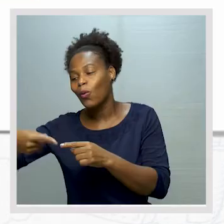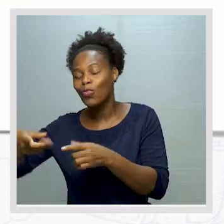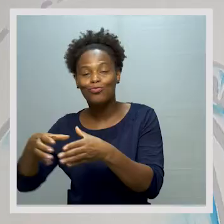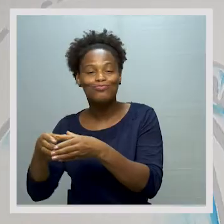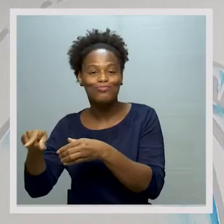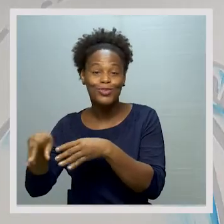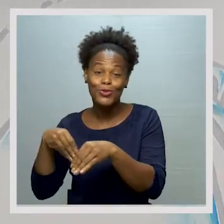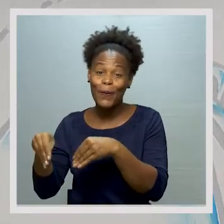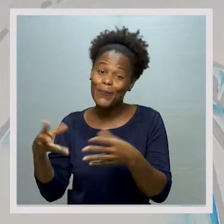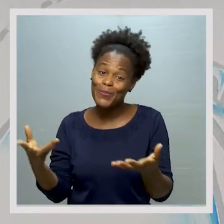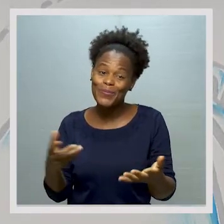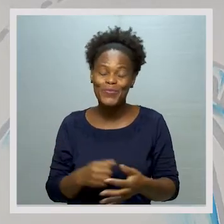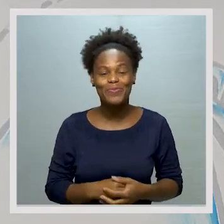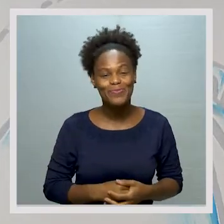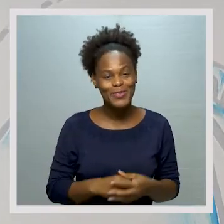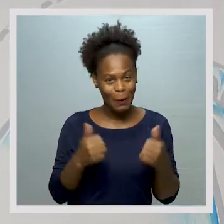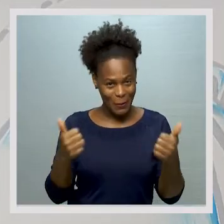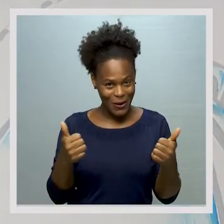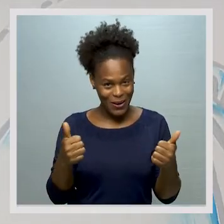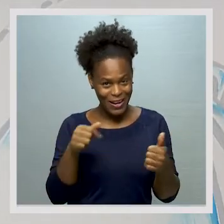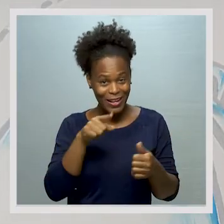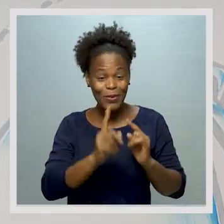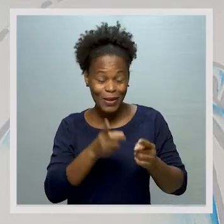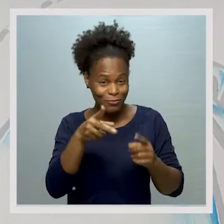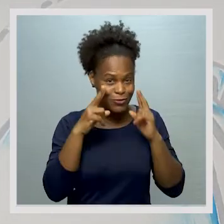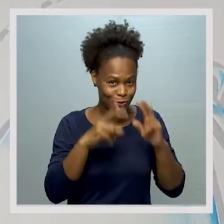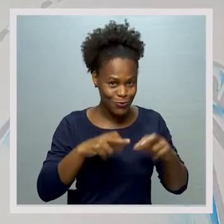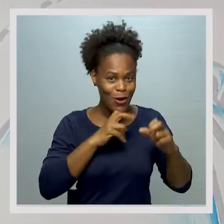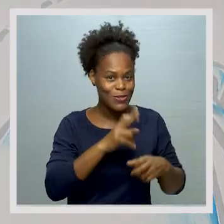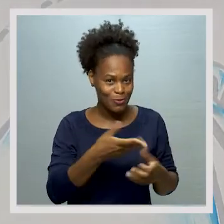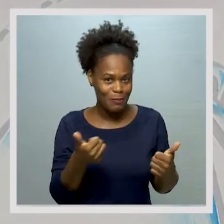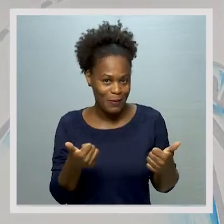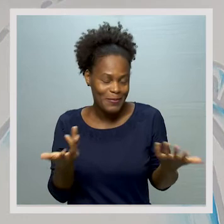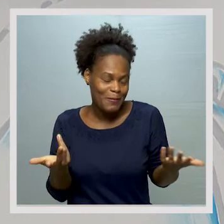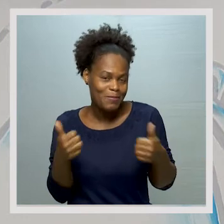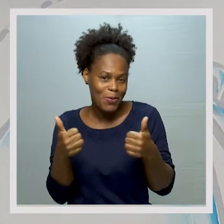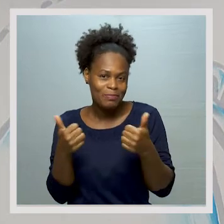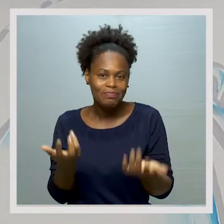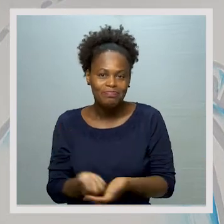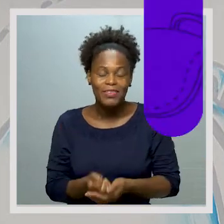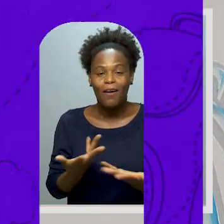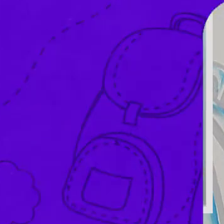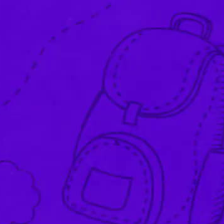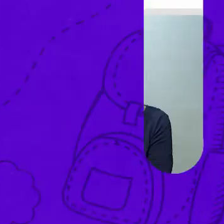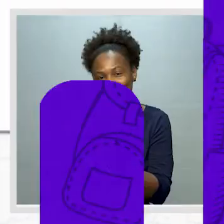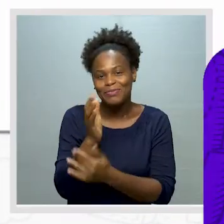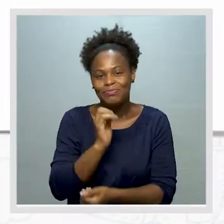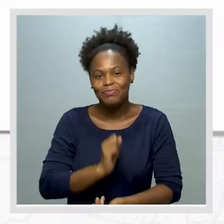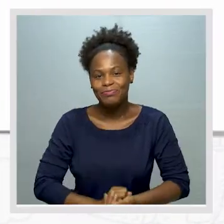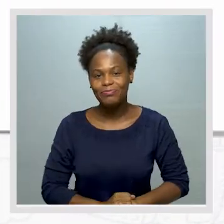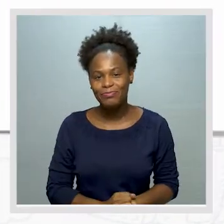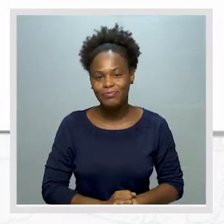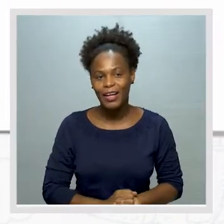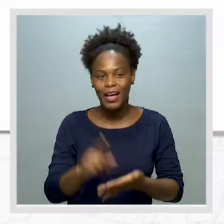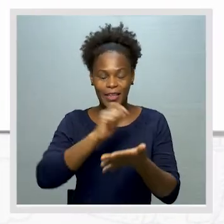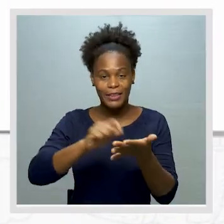équipe. C'est bon? C'est ça que vous avez trouvé? Très bien. On continue.